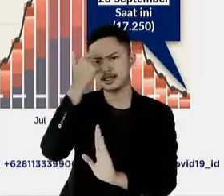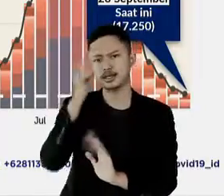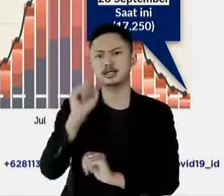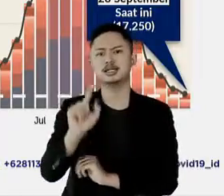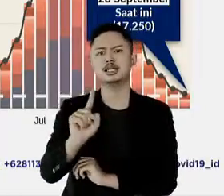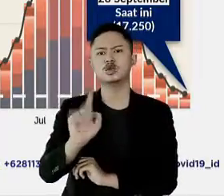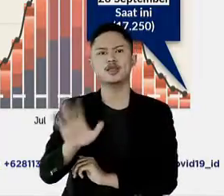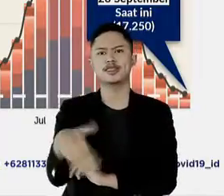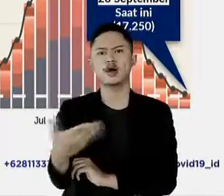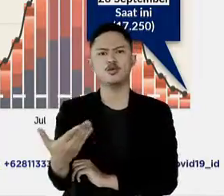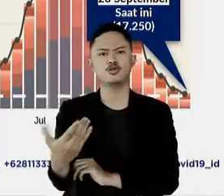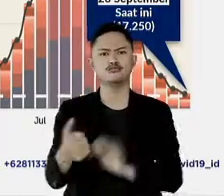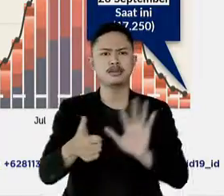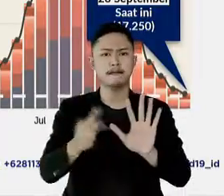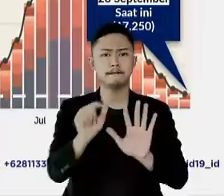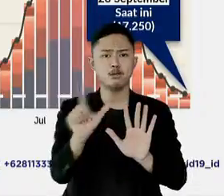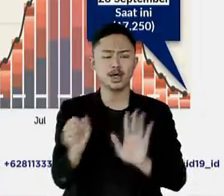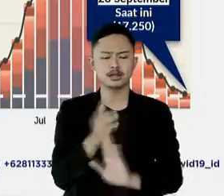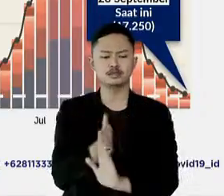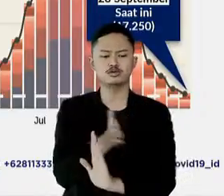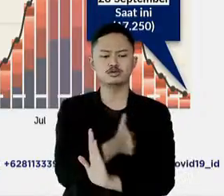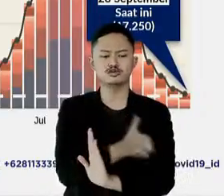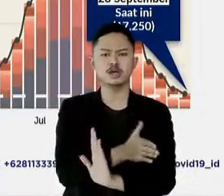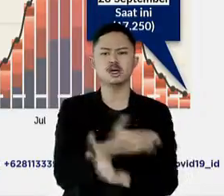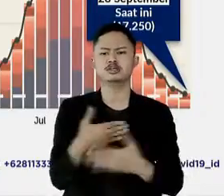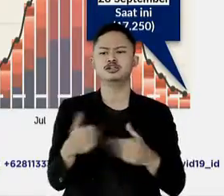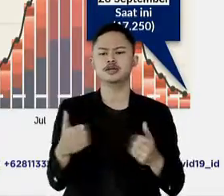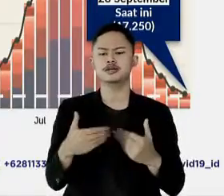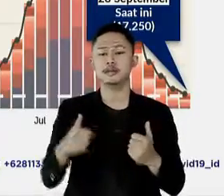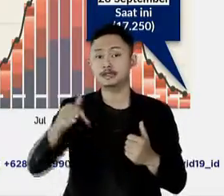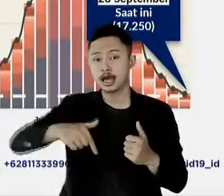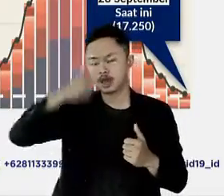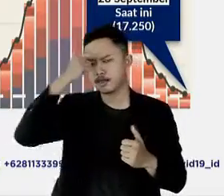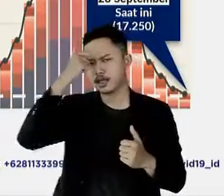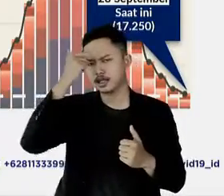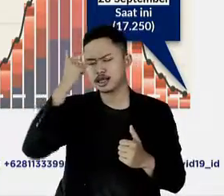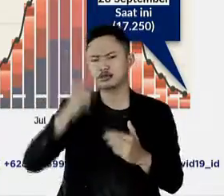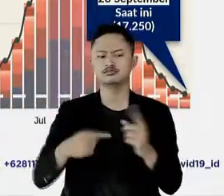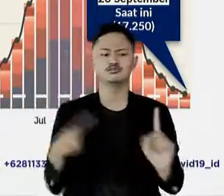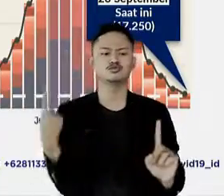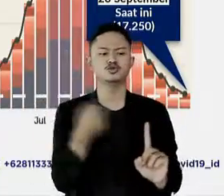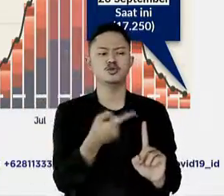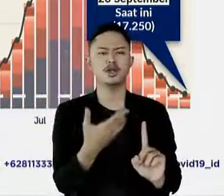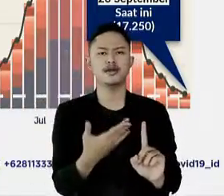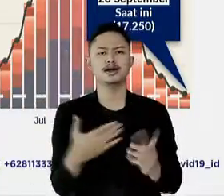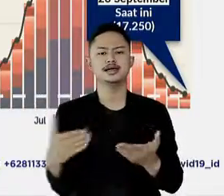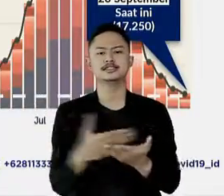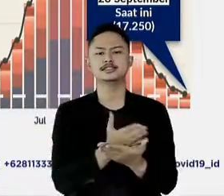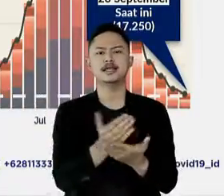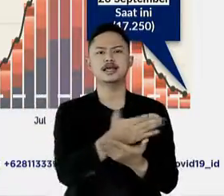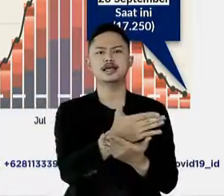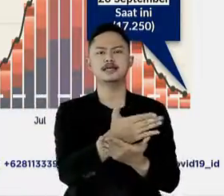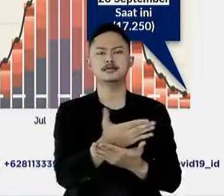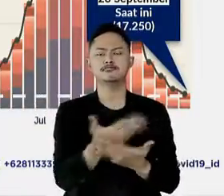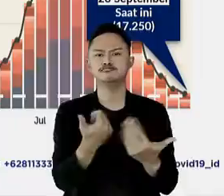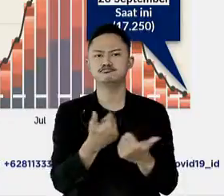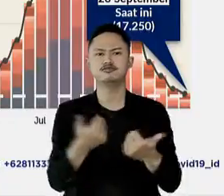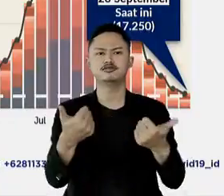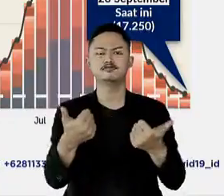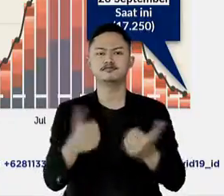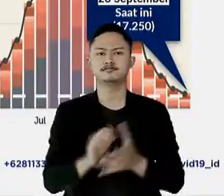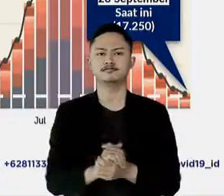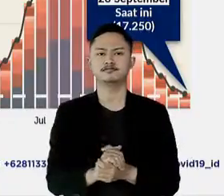tahun kebelakang dan semakin mematangkan strategi kita dalam penanganan konflik 19 pada tahun lalu